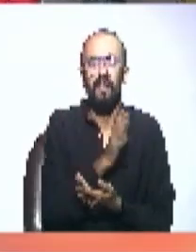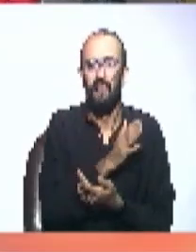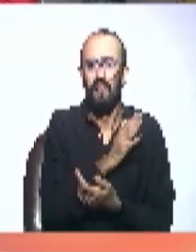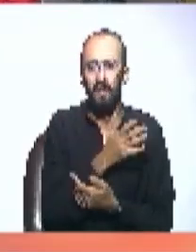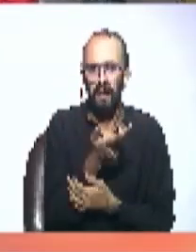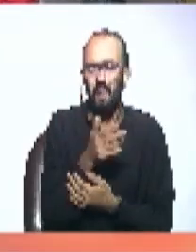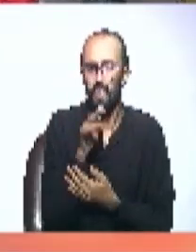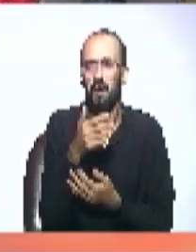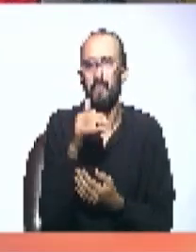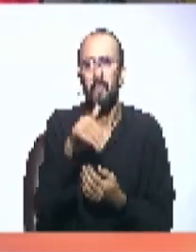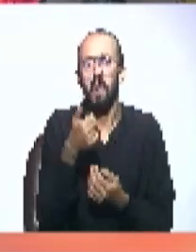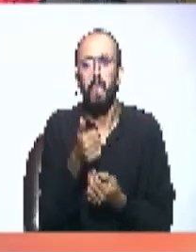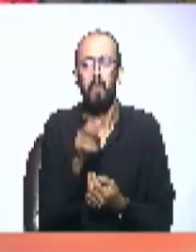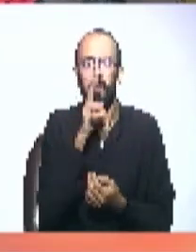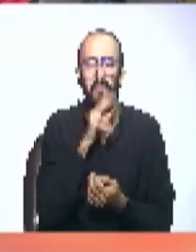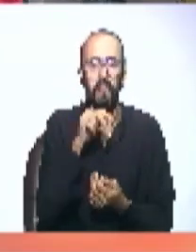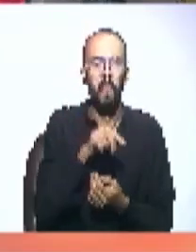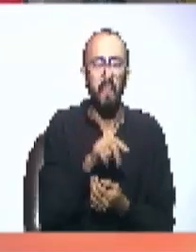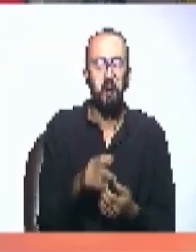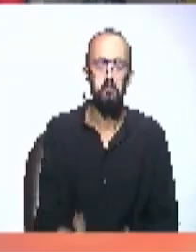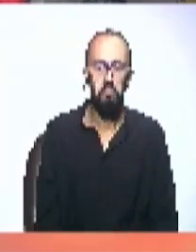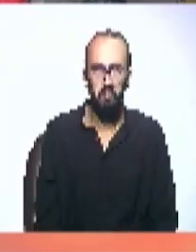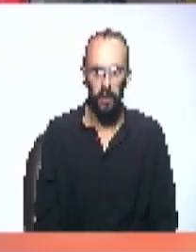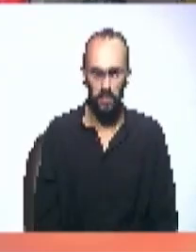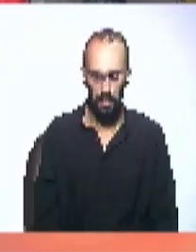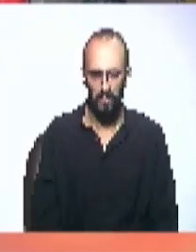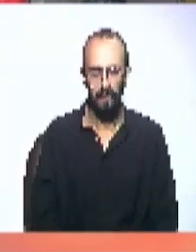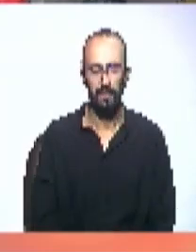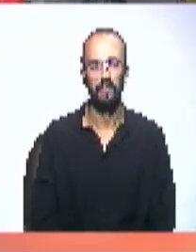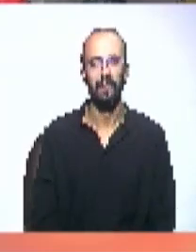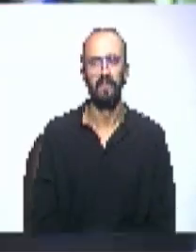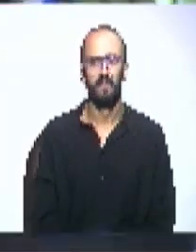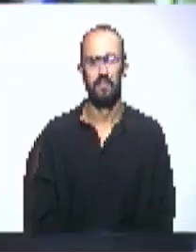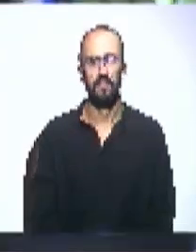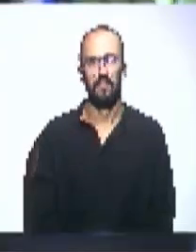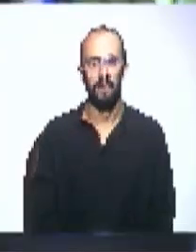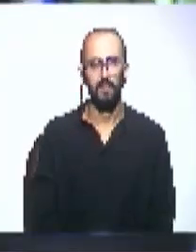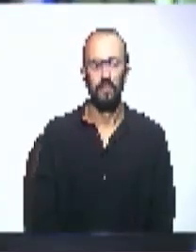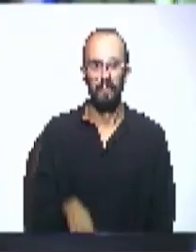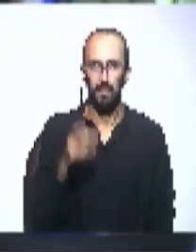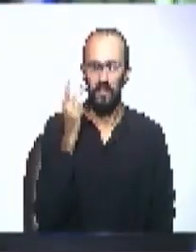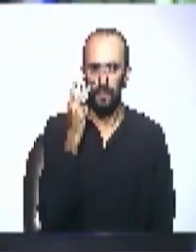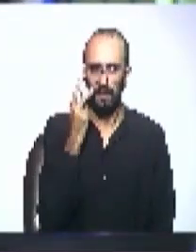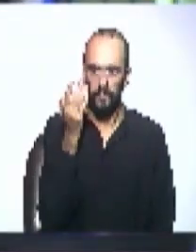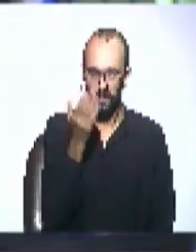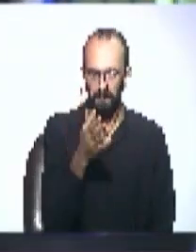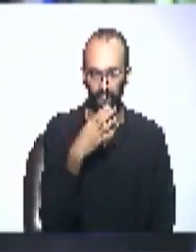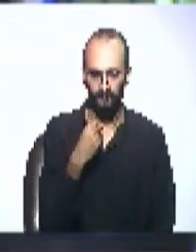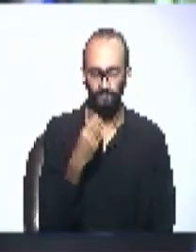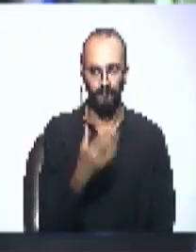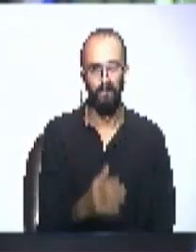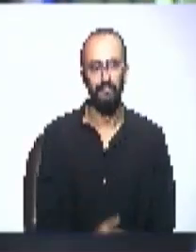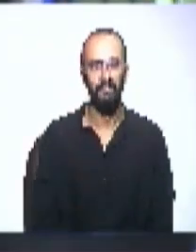ايه المواد الحافظه اللي مستخدمه فيه. بس يا دكتوره حلوه قوي، شايفه ازاي؟